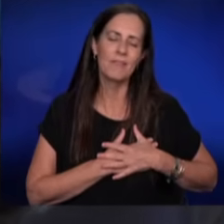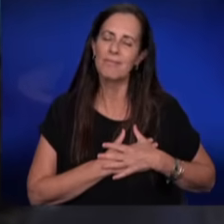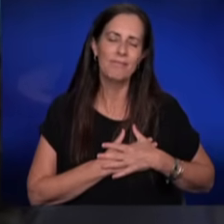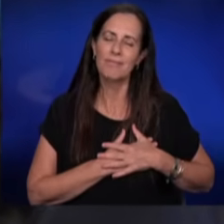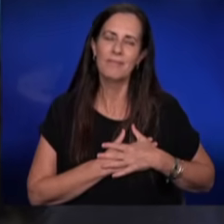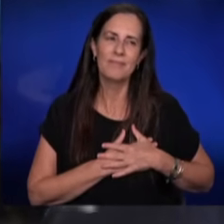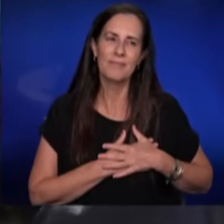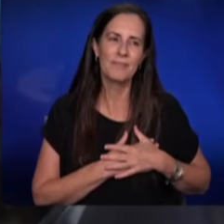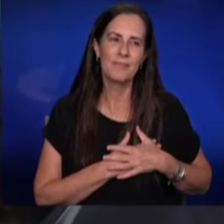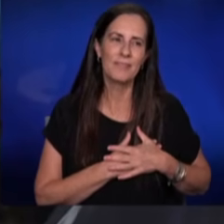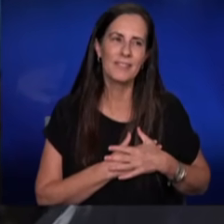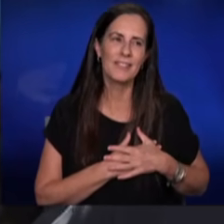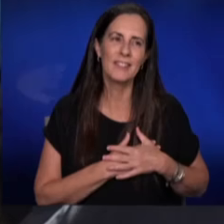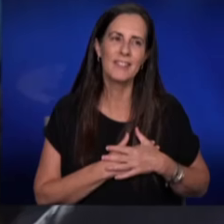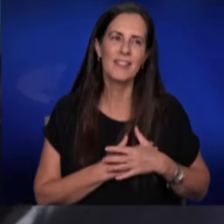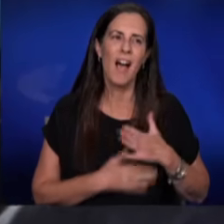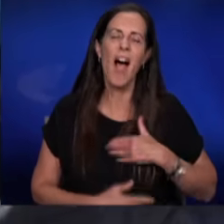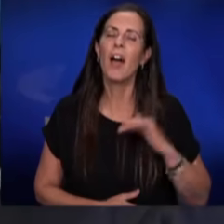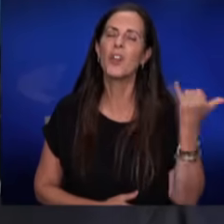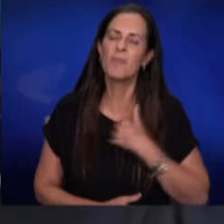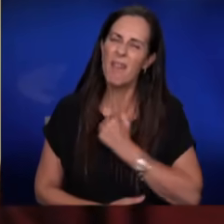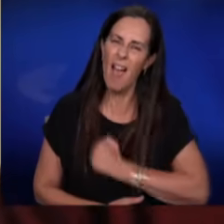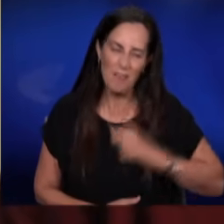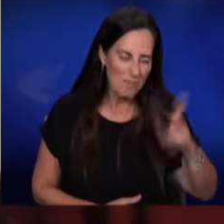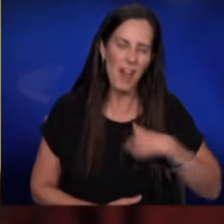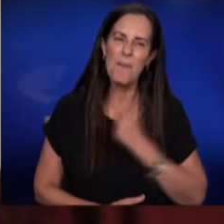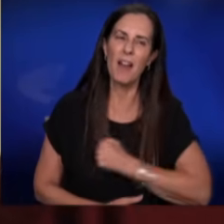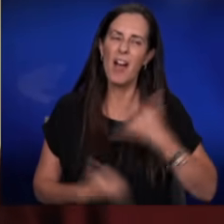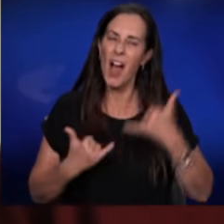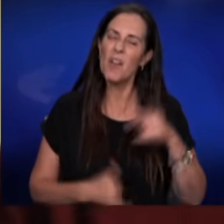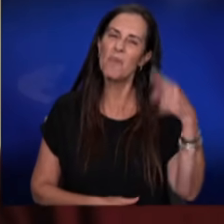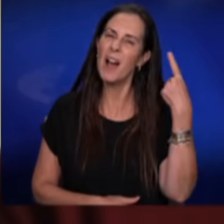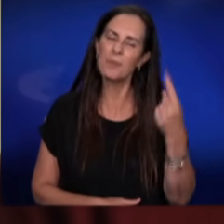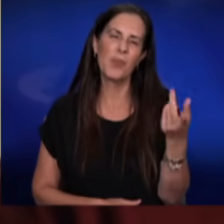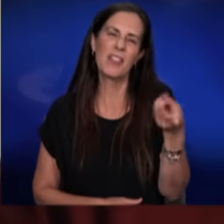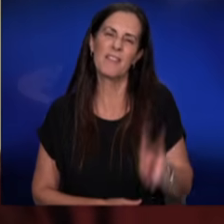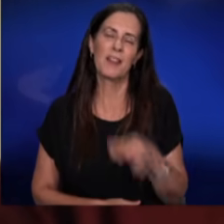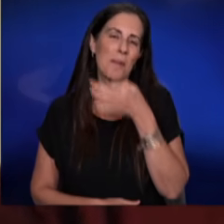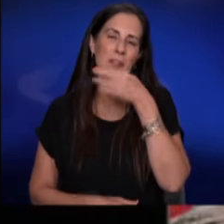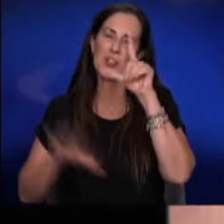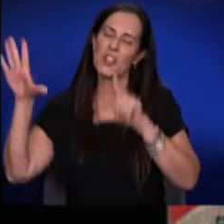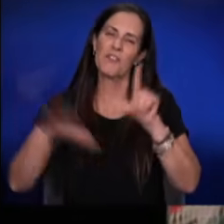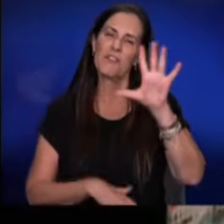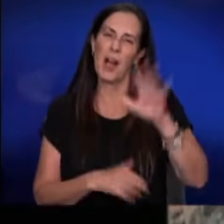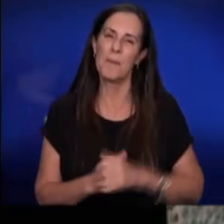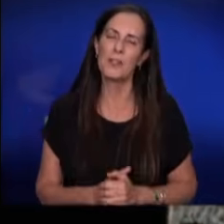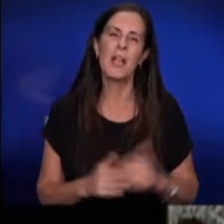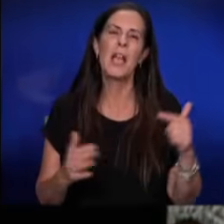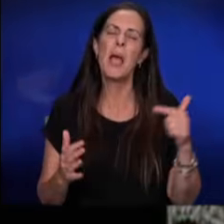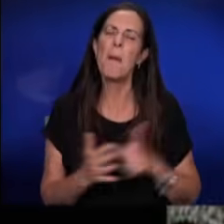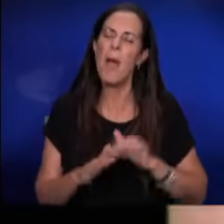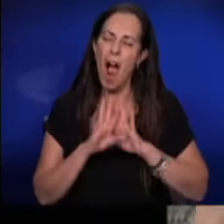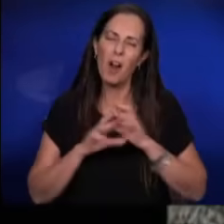לא... אני באבל תמידי, בוא נגיד. הבוקר הלך צבי שיסל לעולמו, בן 75, בעקבות